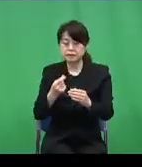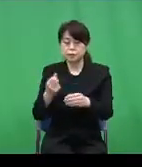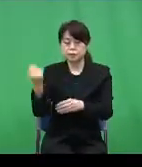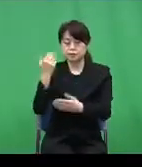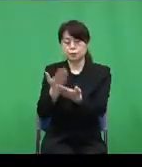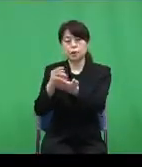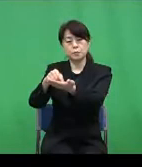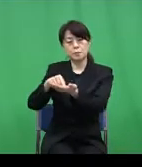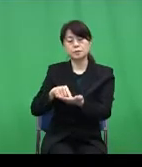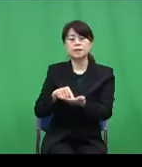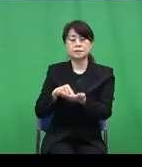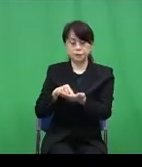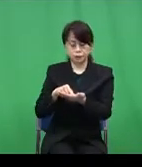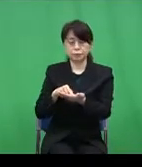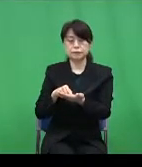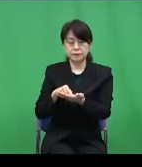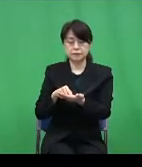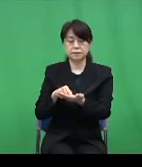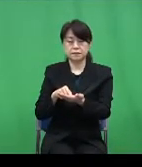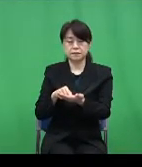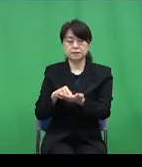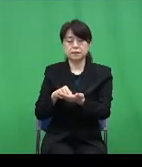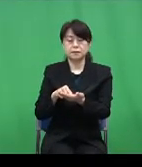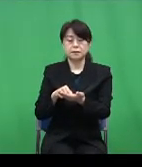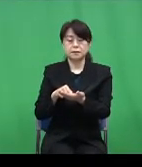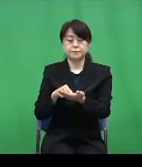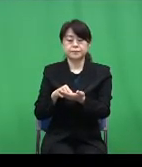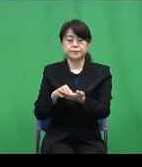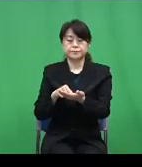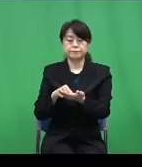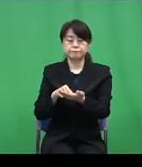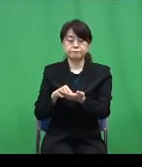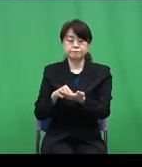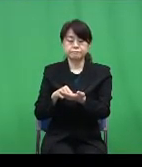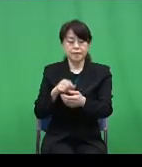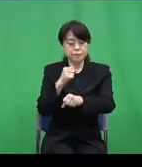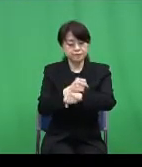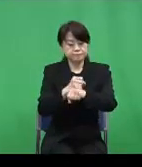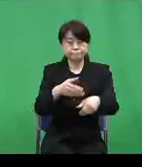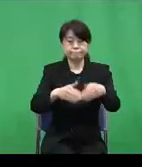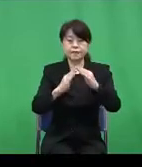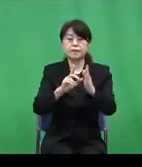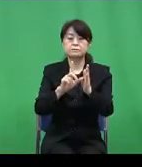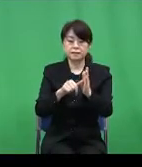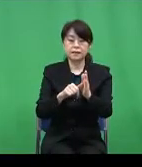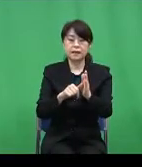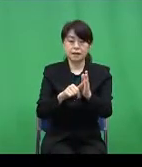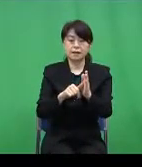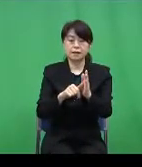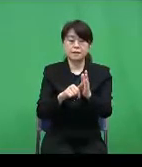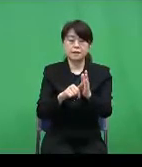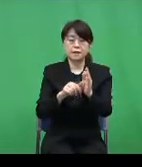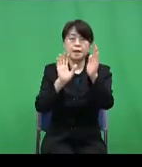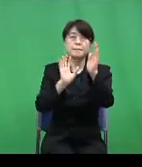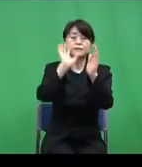ますし、それから、せっかく武道館を作るなら、バスケットとかバレーとかいろんな